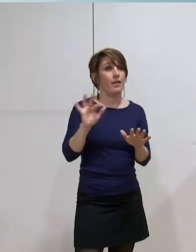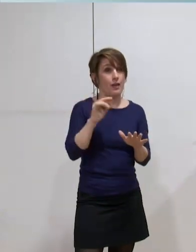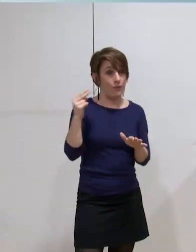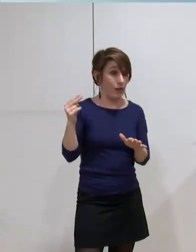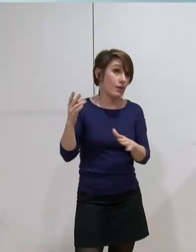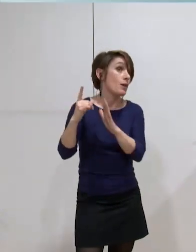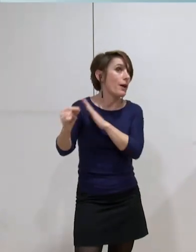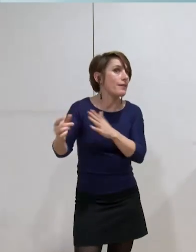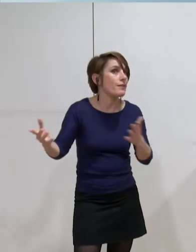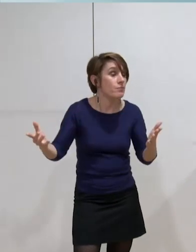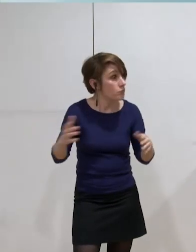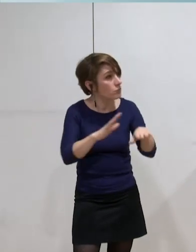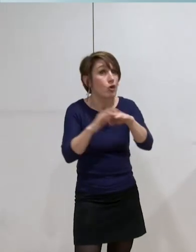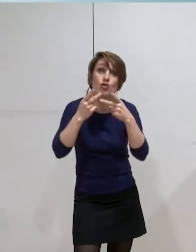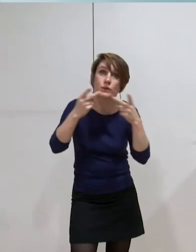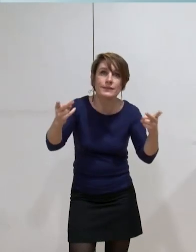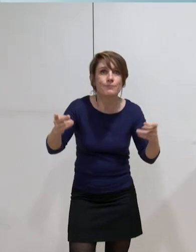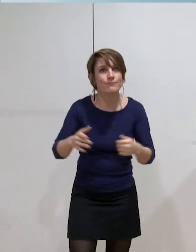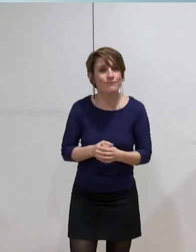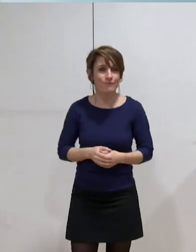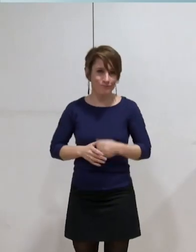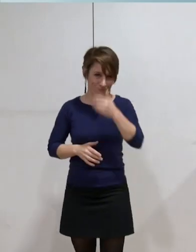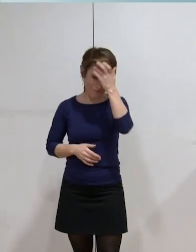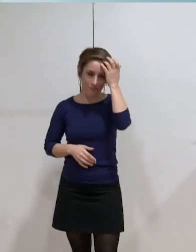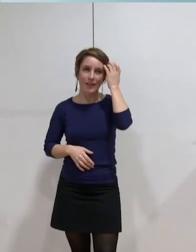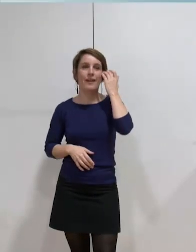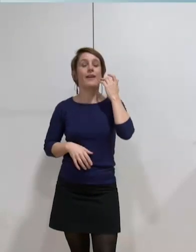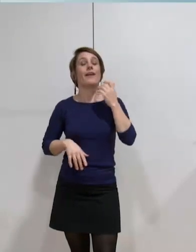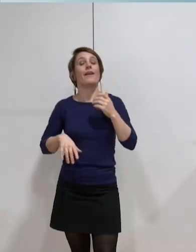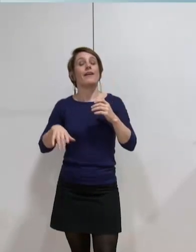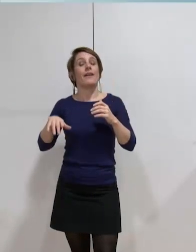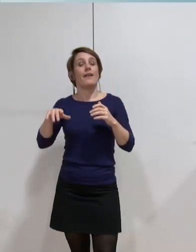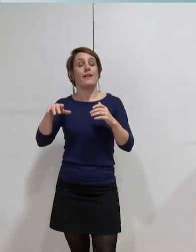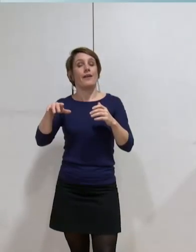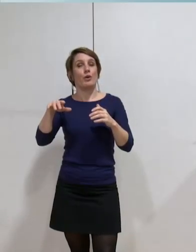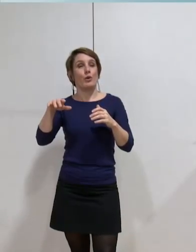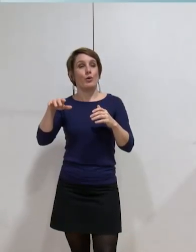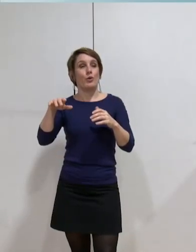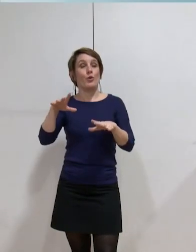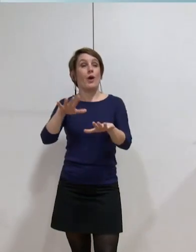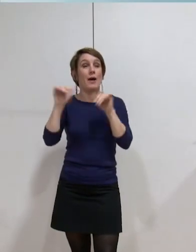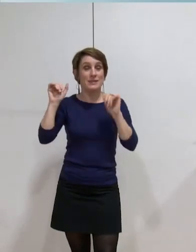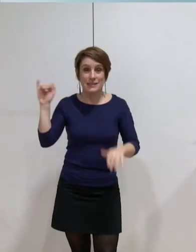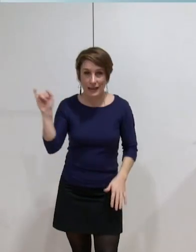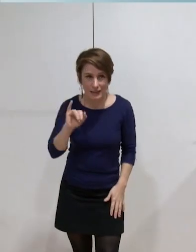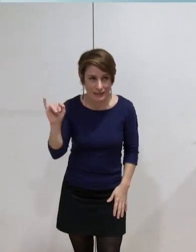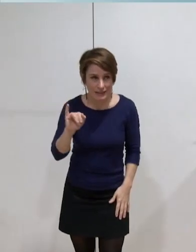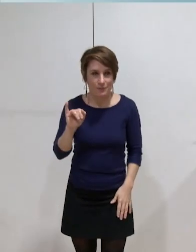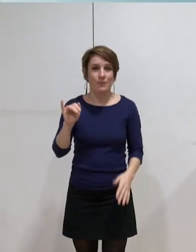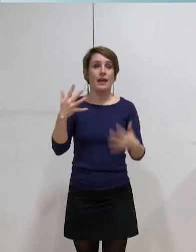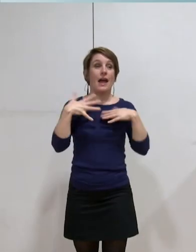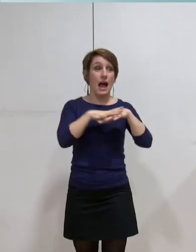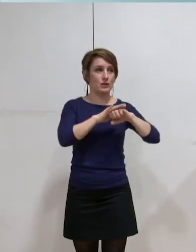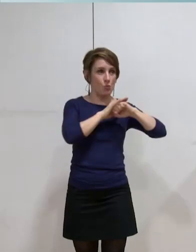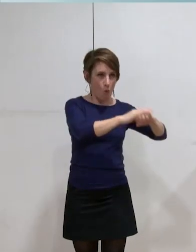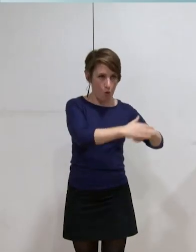National qui est parti je le signale qui s'abstient donc le rassemblement de